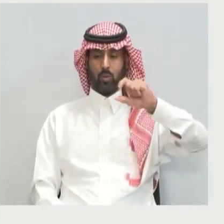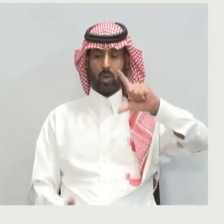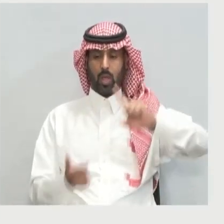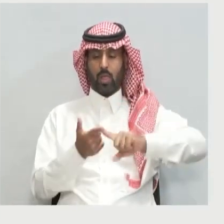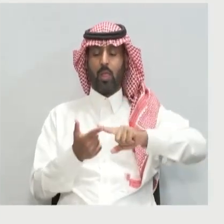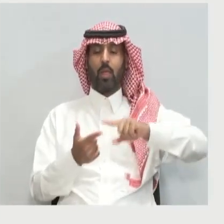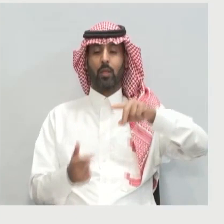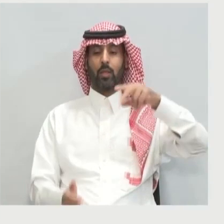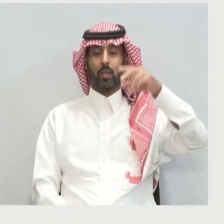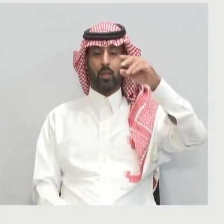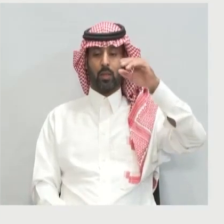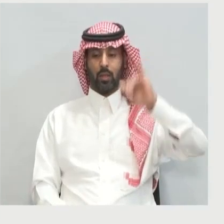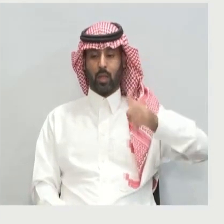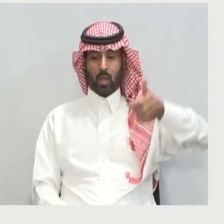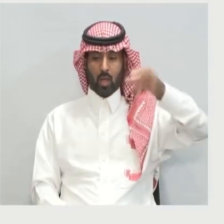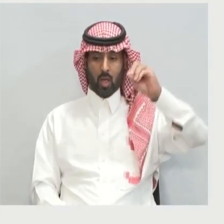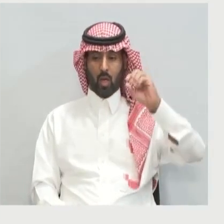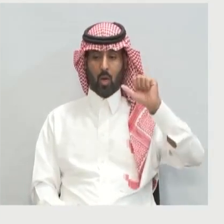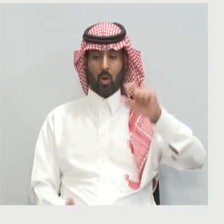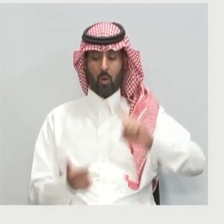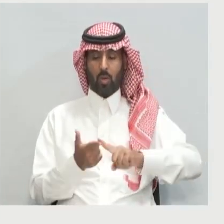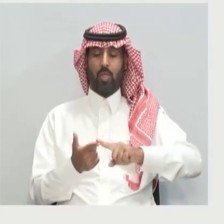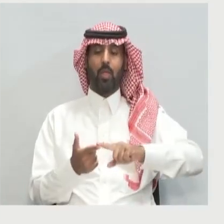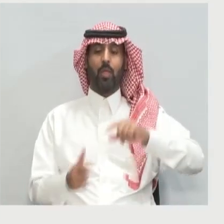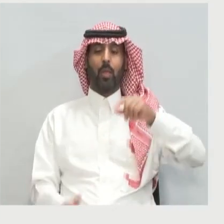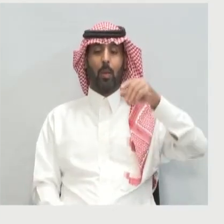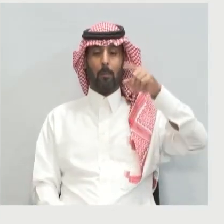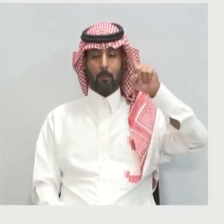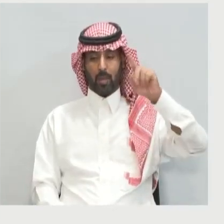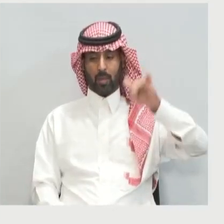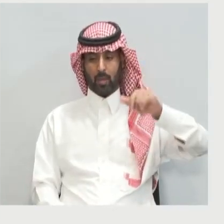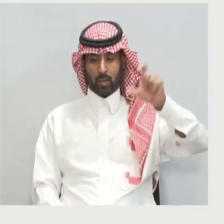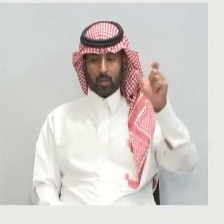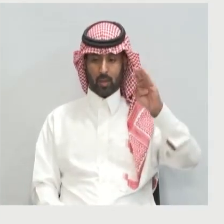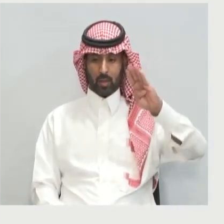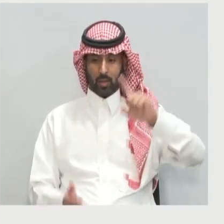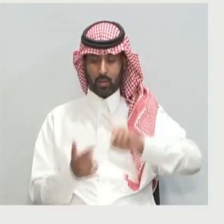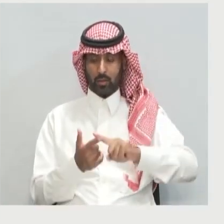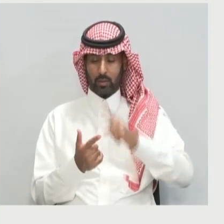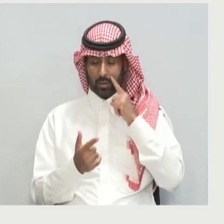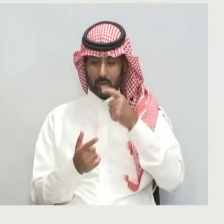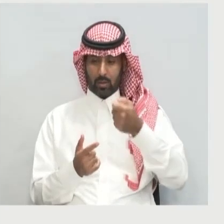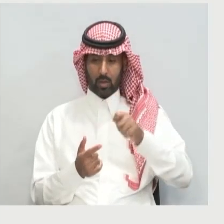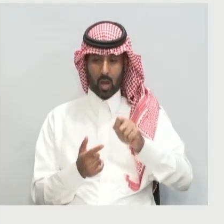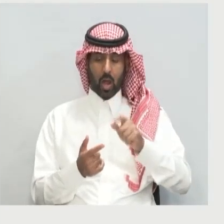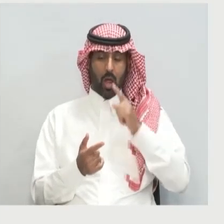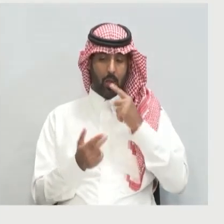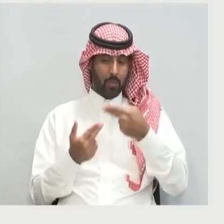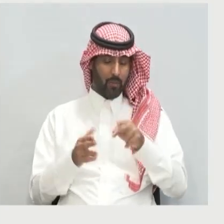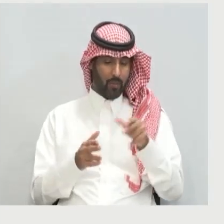ياهو مايكروسوفت بينك اما بالنسبه للكلمات المفتاحيه التي تساعدنا في